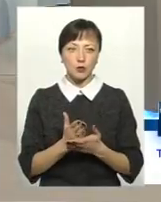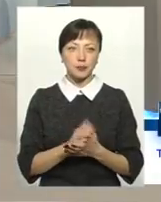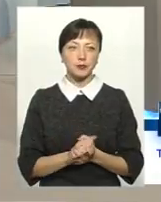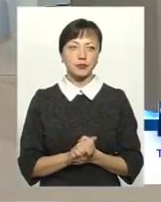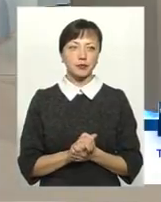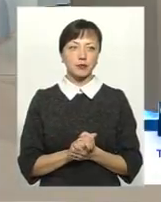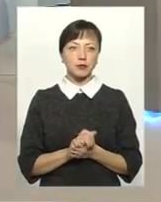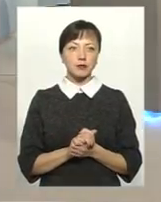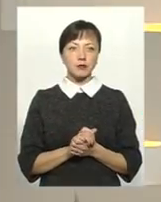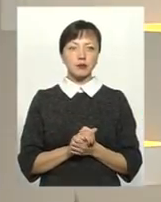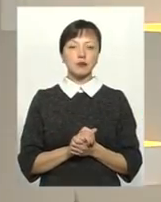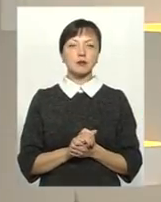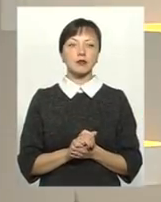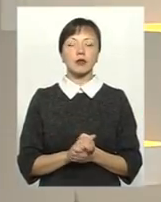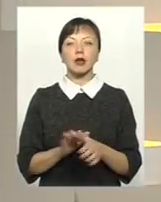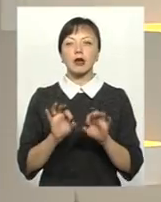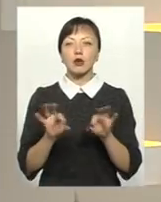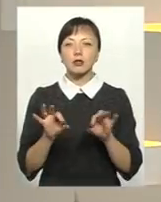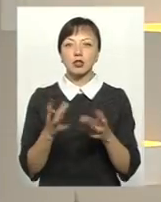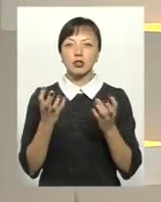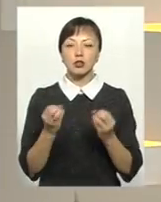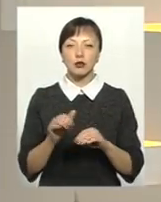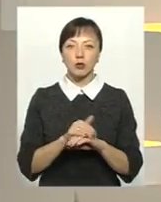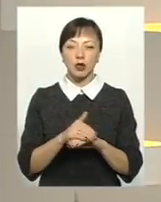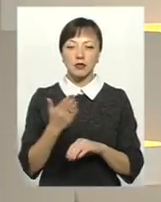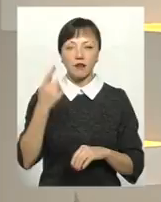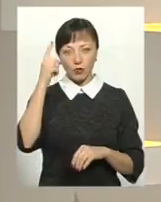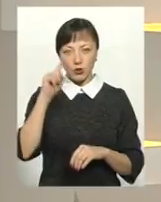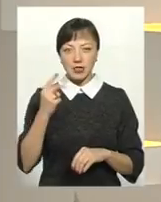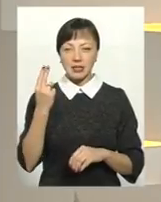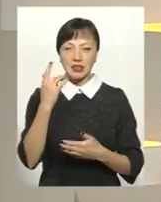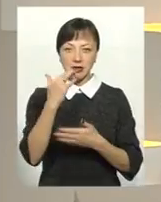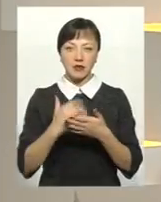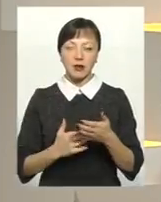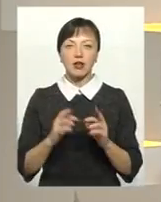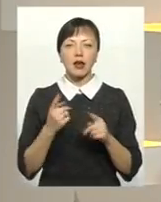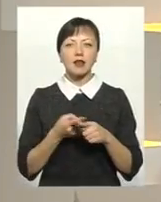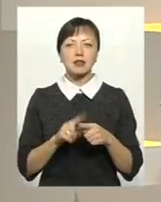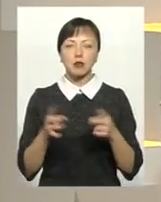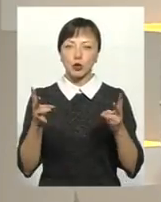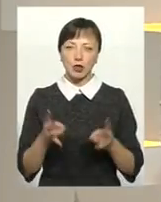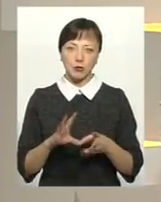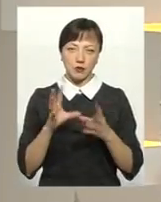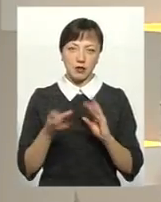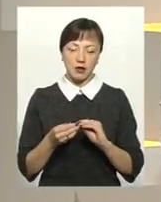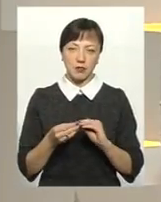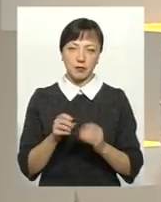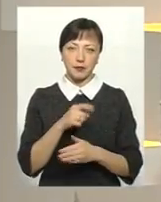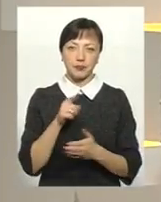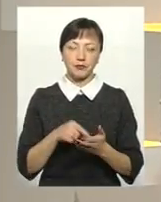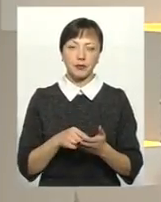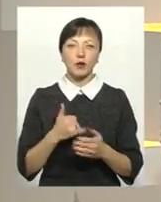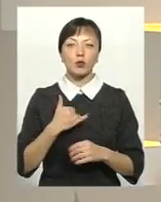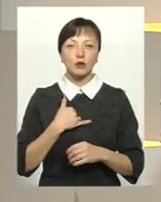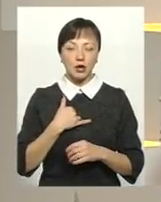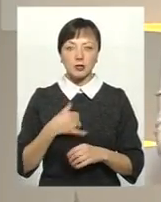Дякую, пані Наталі. Розкажіть, що, будь ласка, от ви володієте цифрами, наскільки це потрібно взагалі? Ну, взагалі у